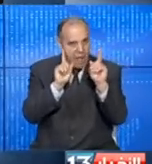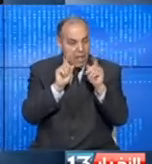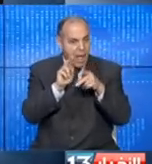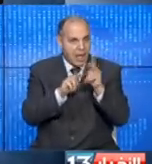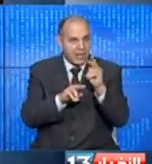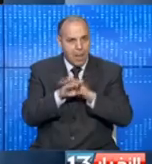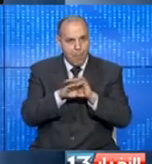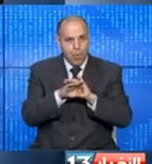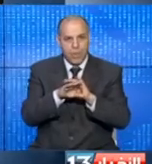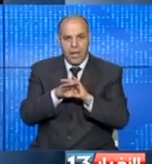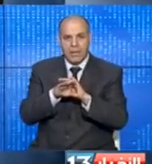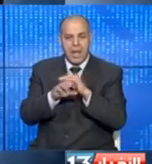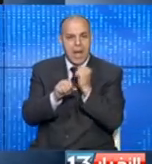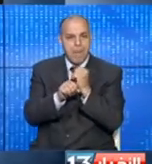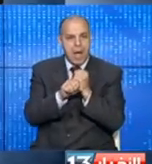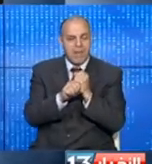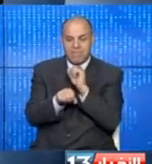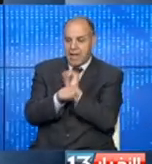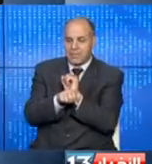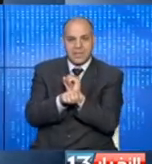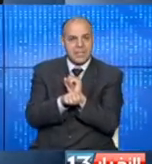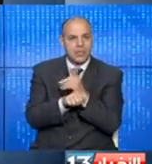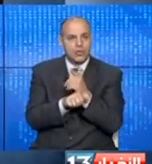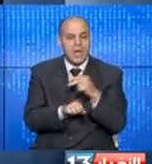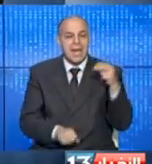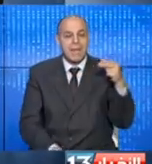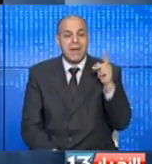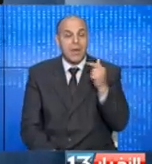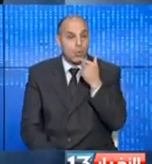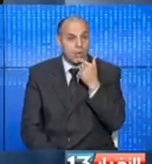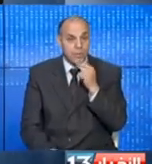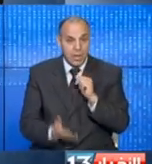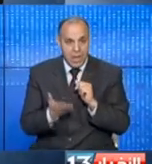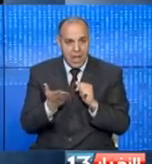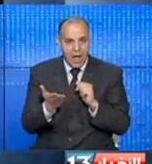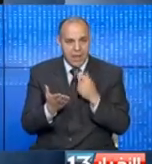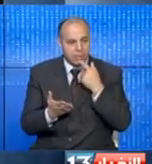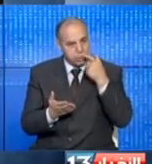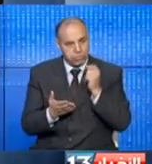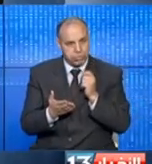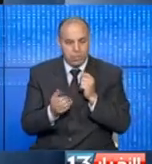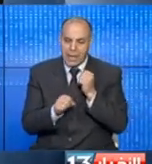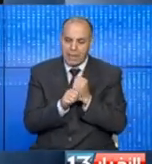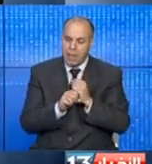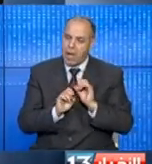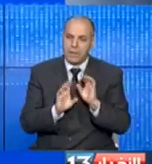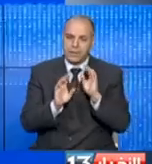حول ملابسات عمليه الاذاعه بالسجن ل نبيل القروي وذلك للالتزامات مهنيه